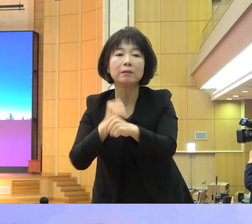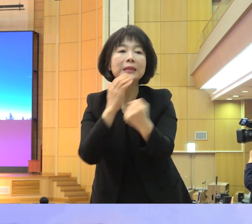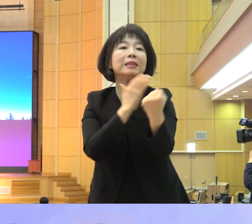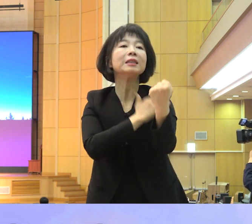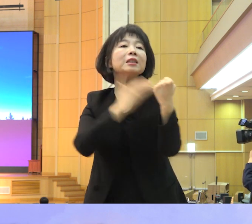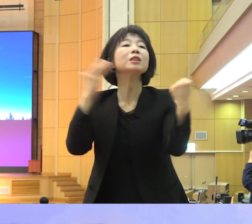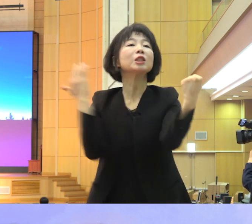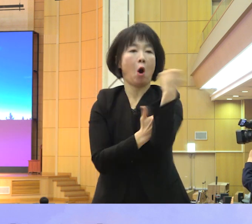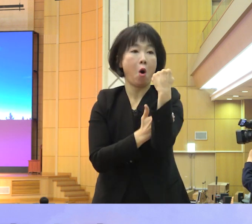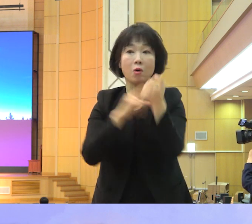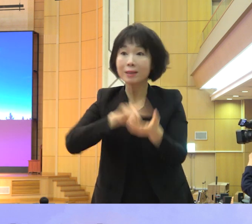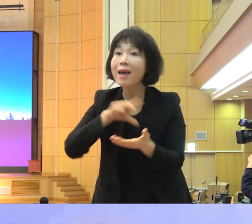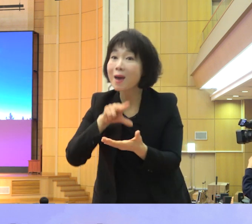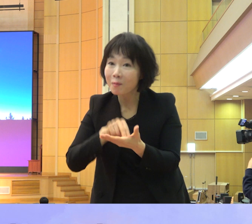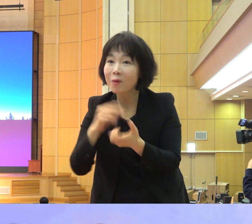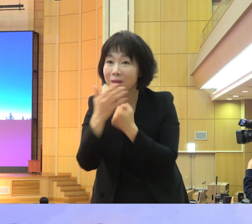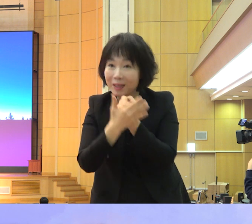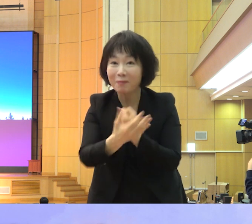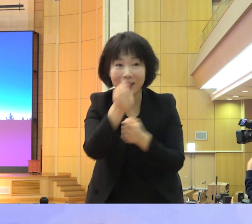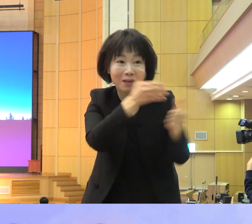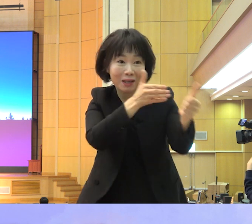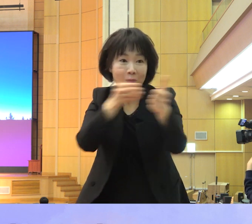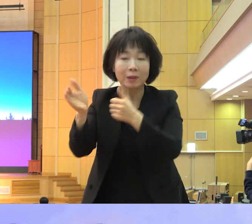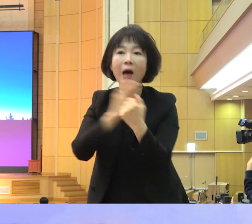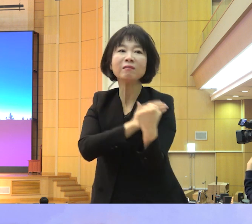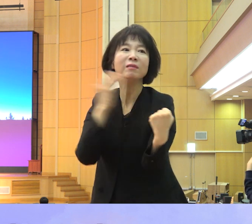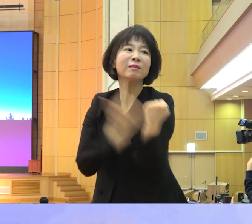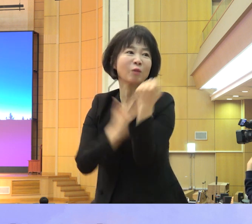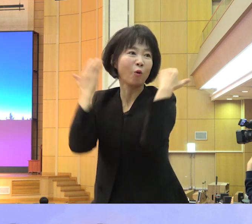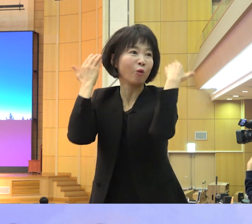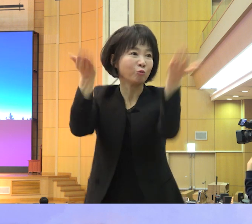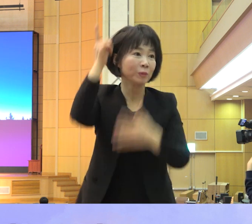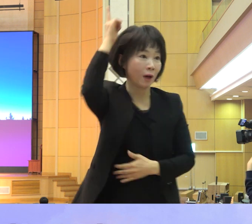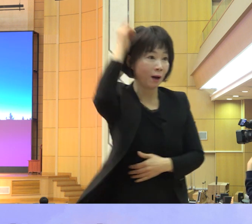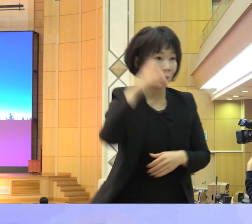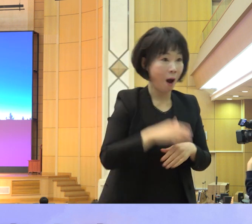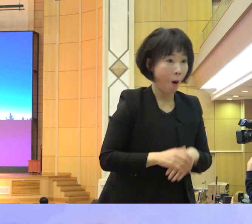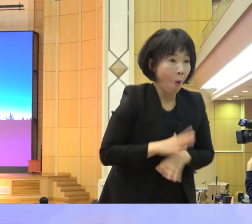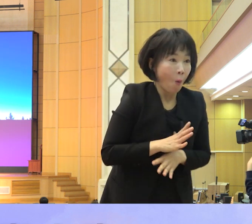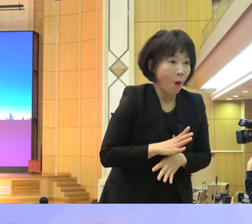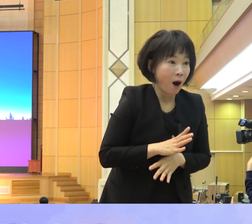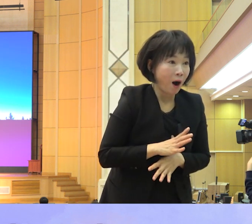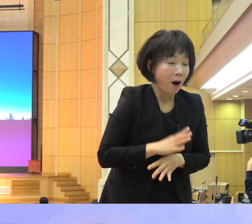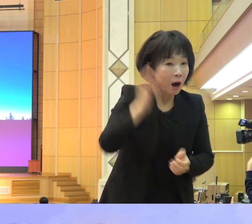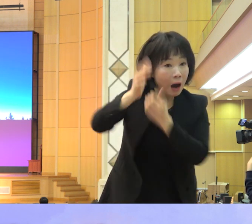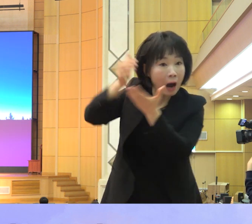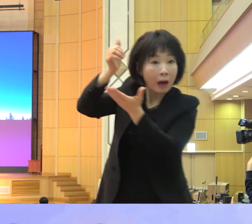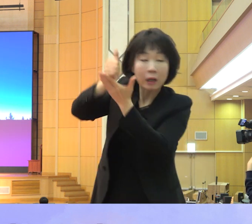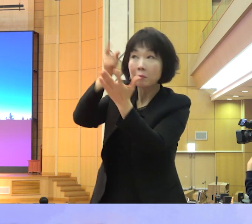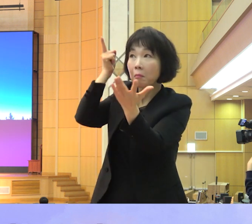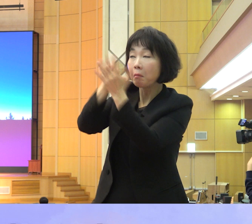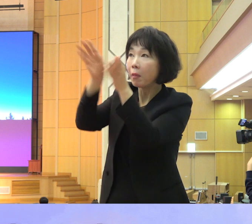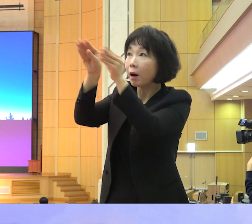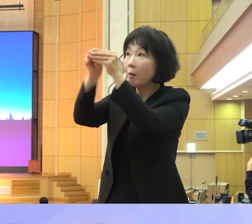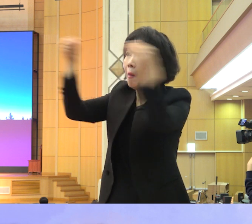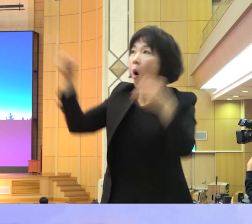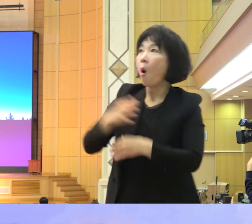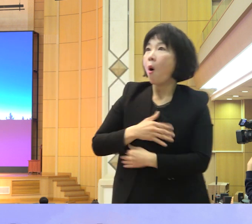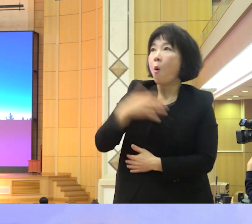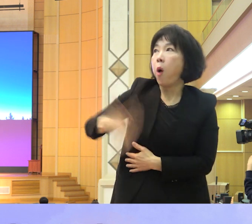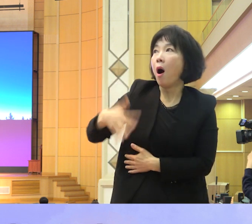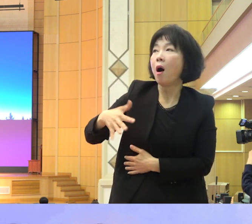역사하시는 능력이라고 하는 제목으로 함께 은혜를 나누겠습니다. 우리 하나님은 능력의 하나님이십니다.